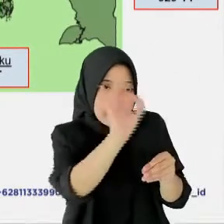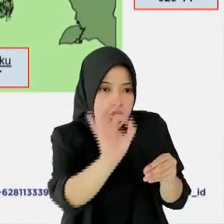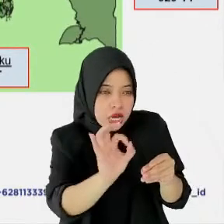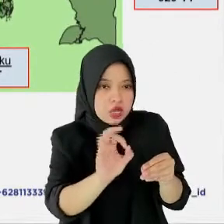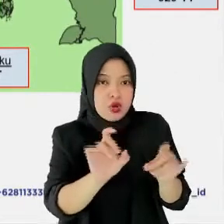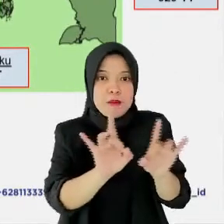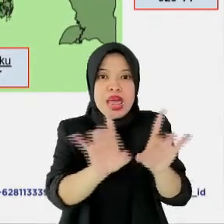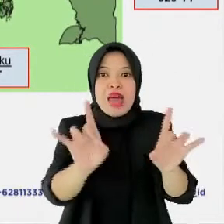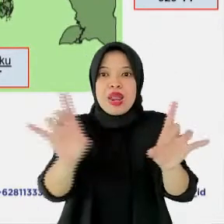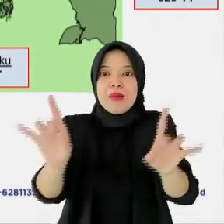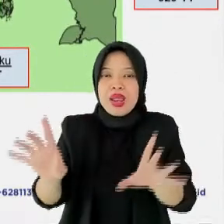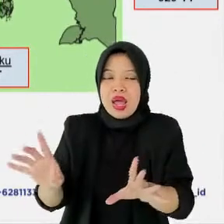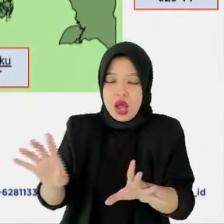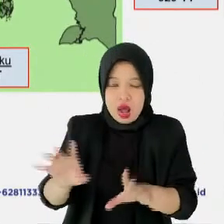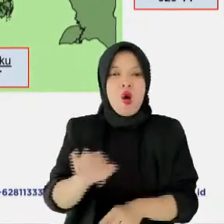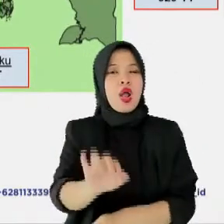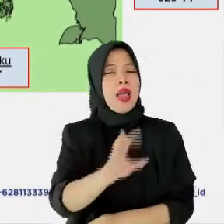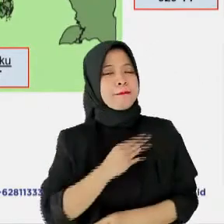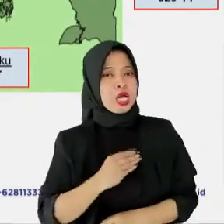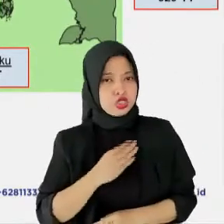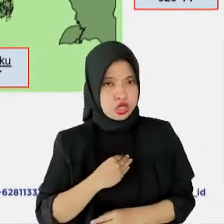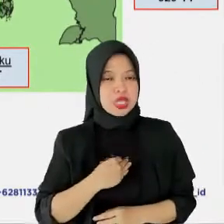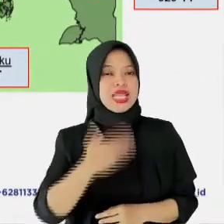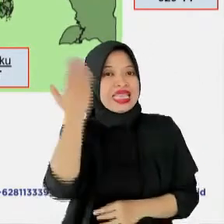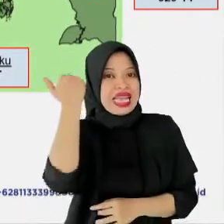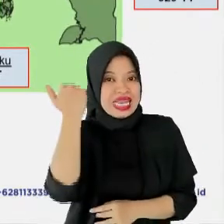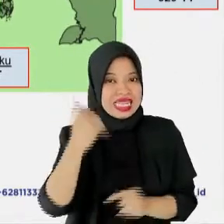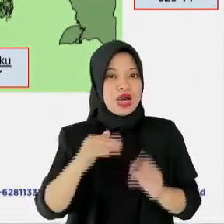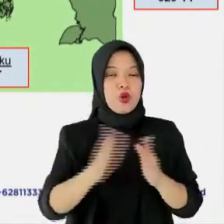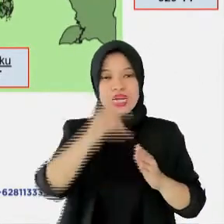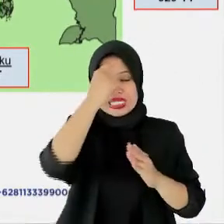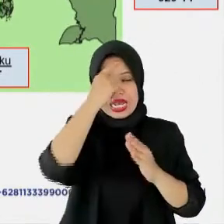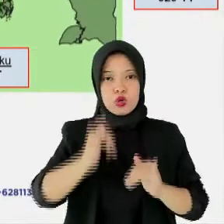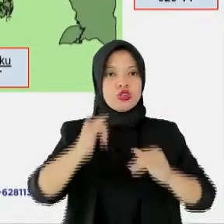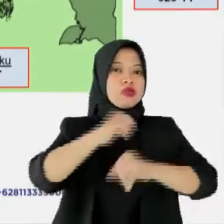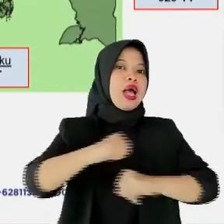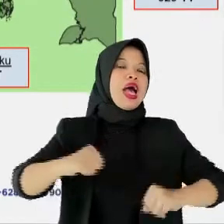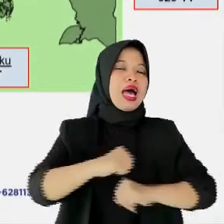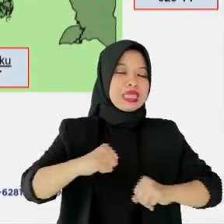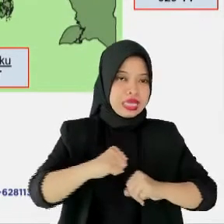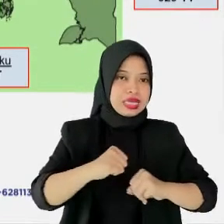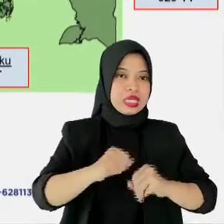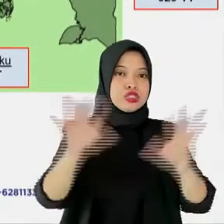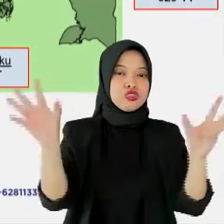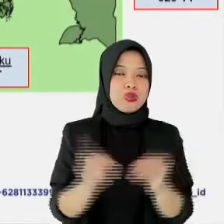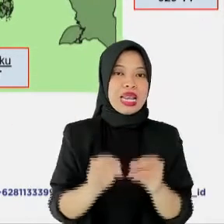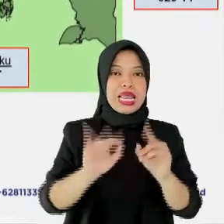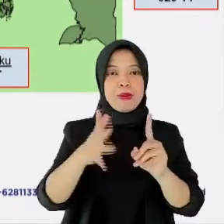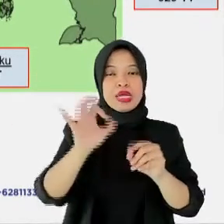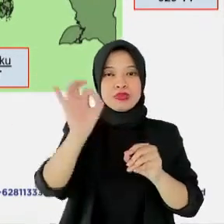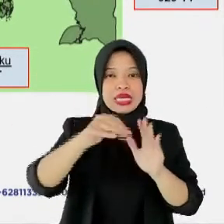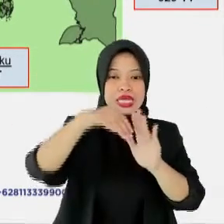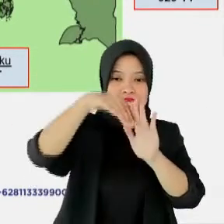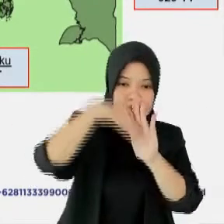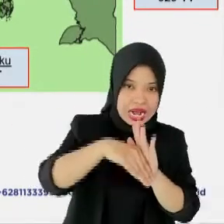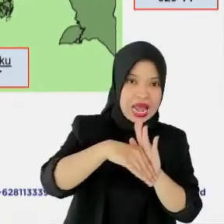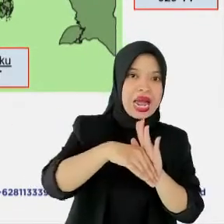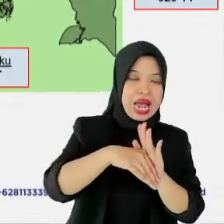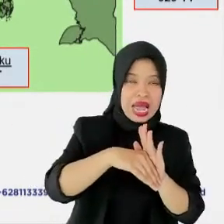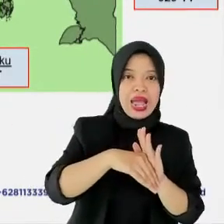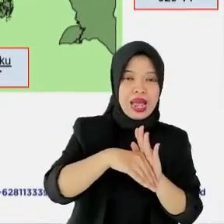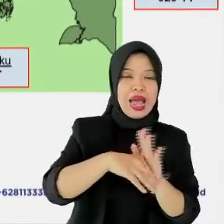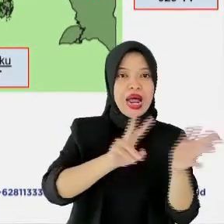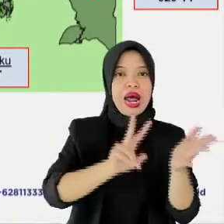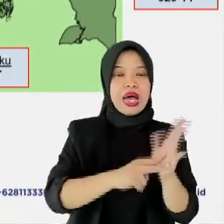angkanya bisa beda ya. Maksudnya begini, di tanggal seperti tadi RSDC gitu ya, titik terendah di 15%, tapi 15% ini